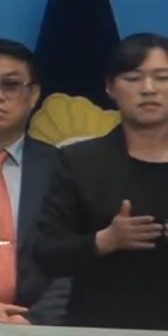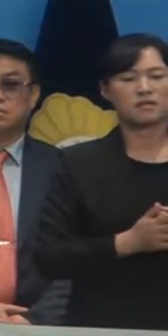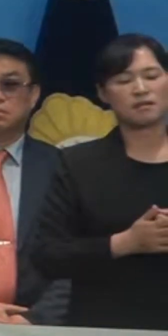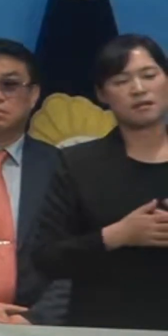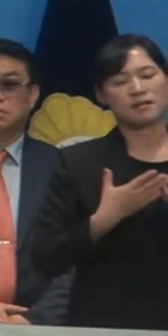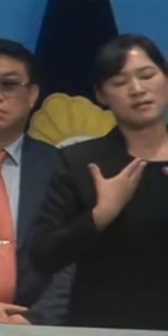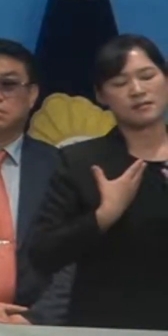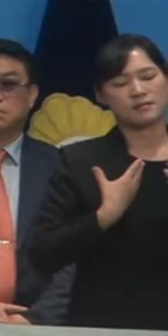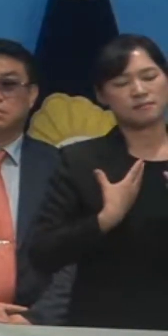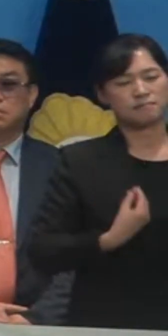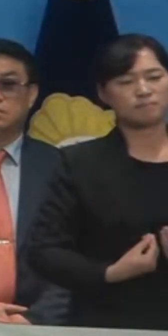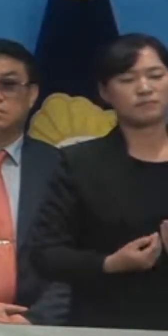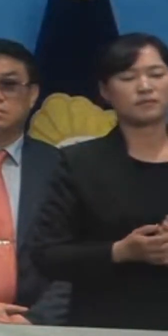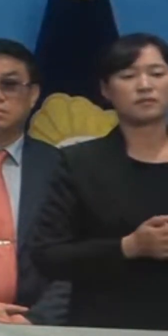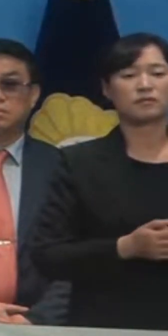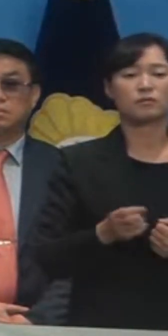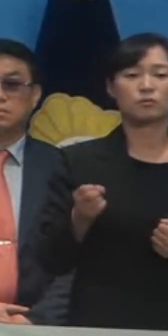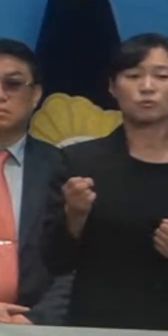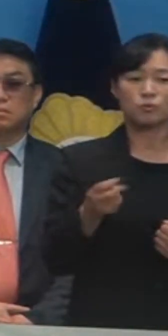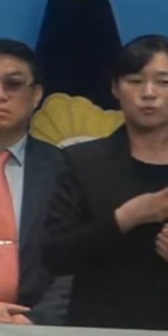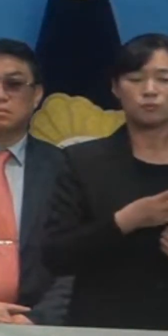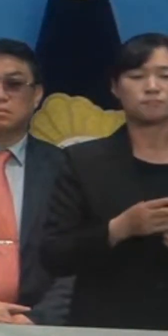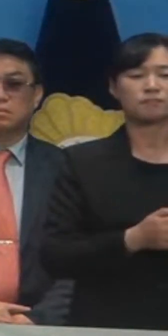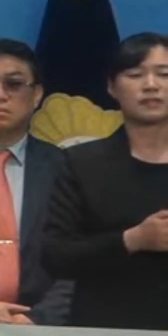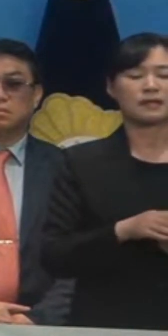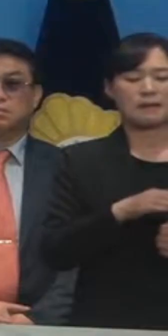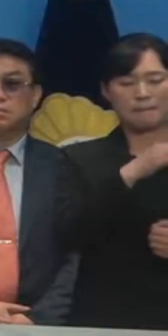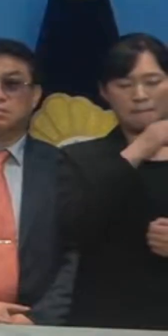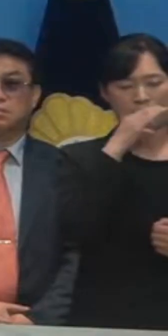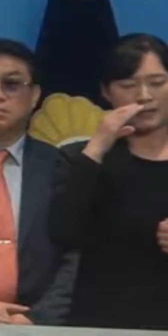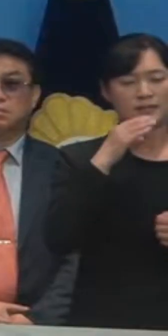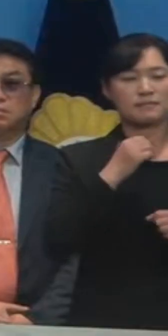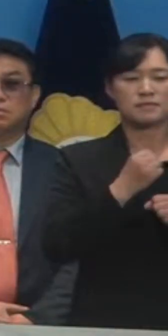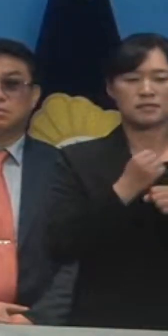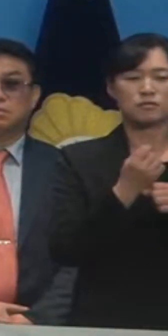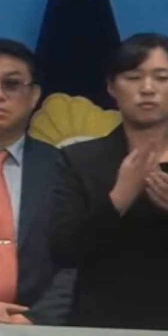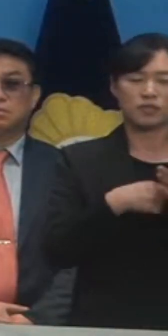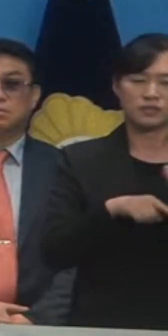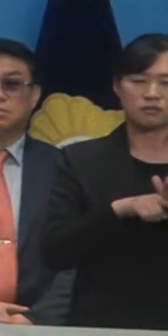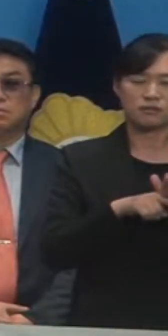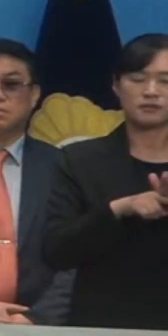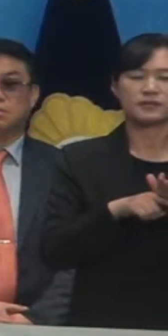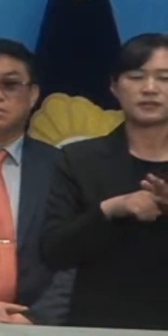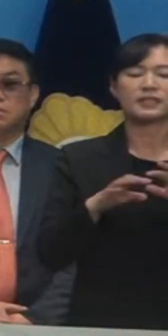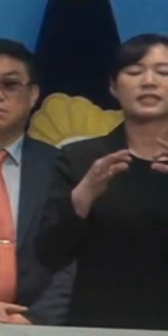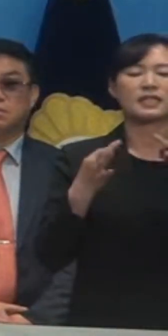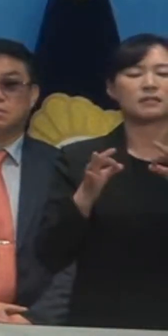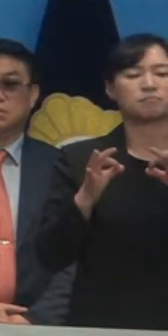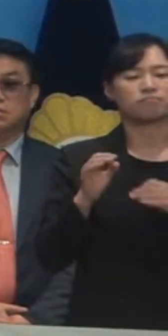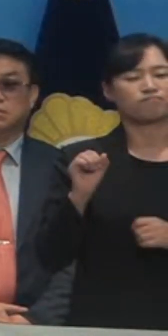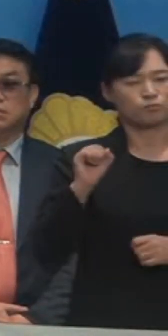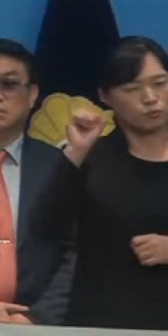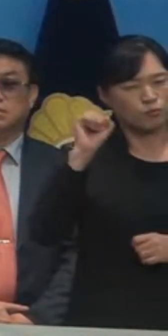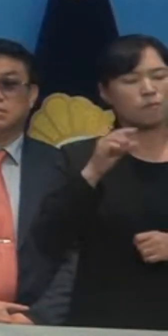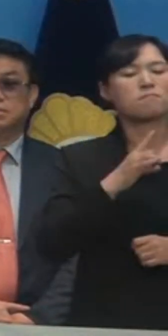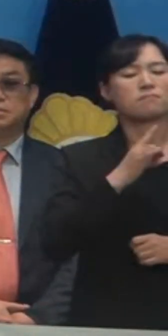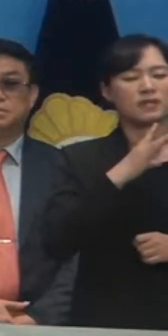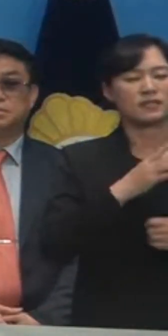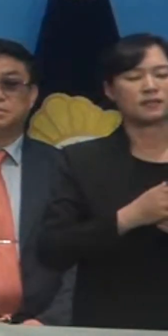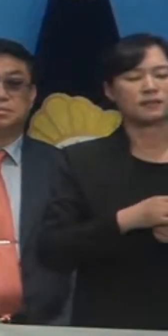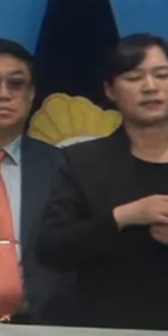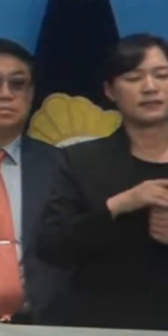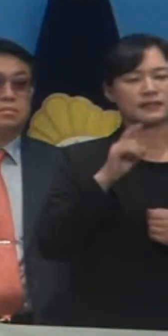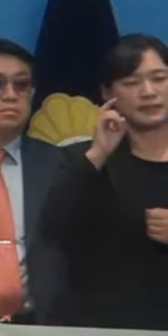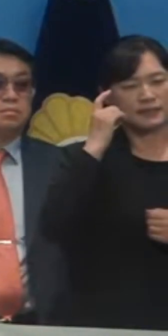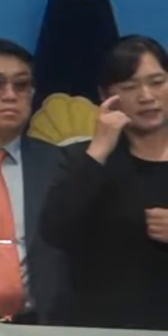또 실망했고, 또 이 부분을 바로잡을 후보는 김문수보다는 그런 취지로 오늘 또